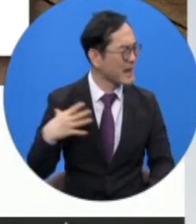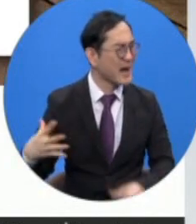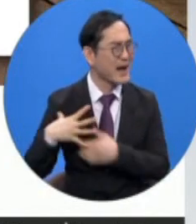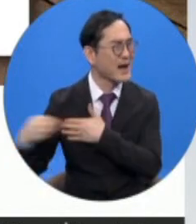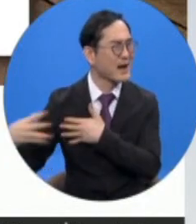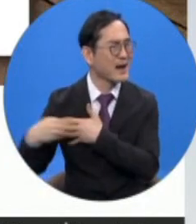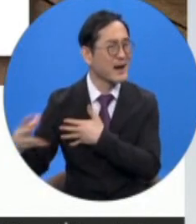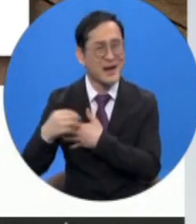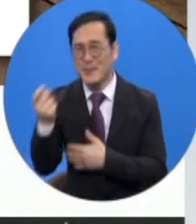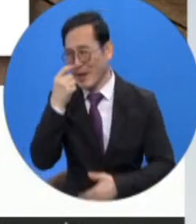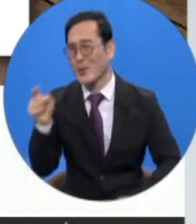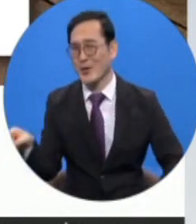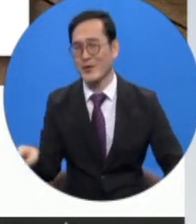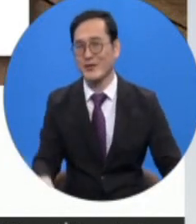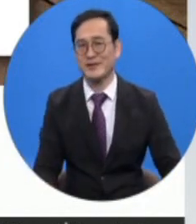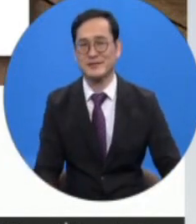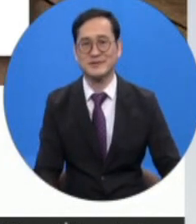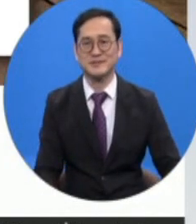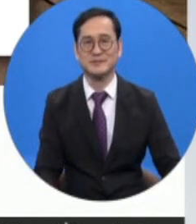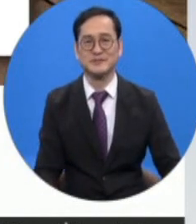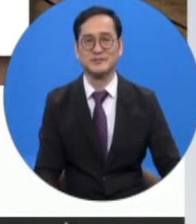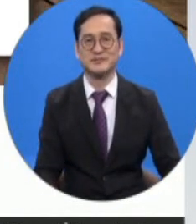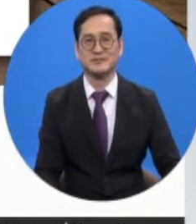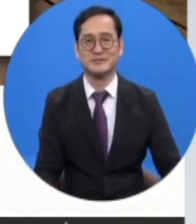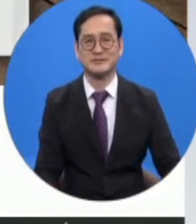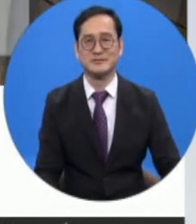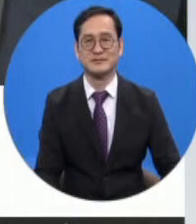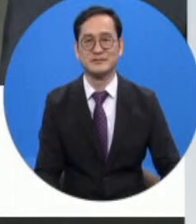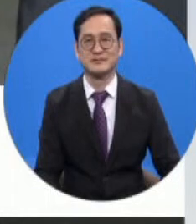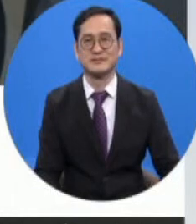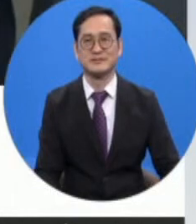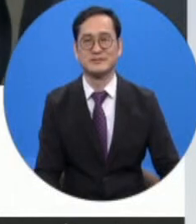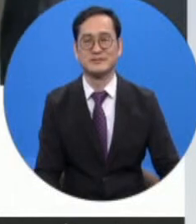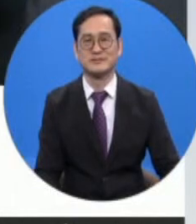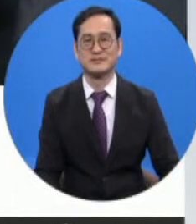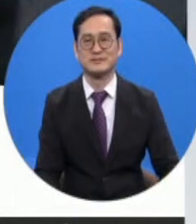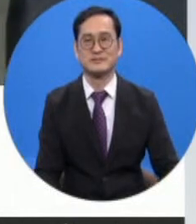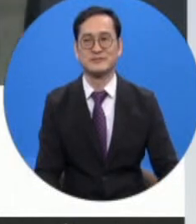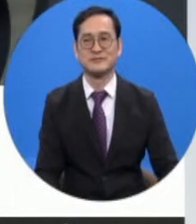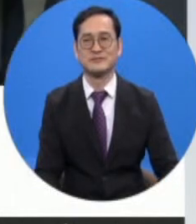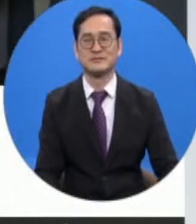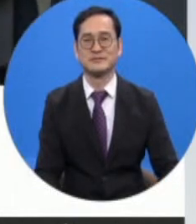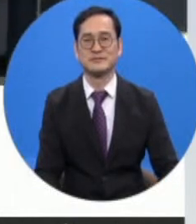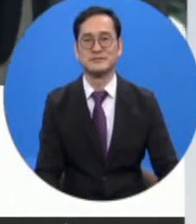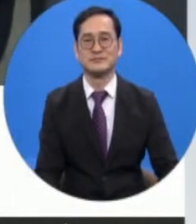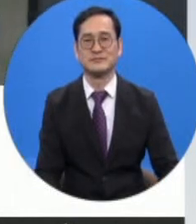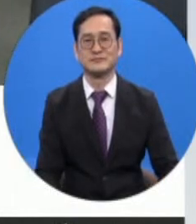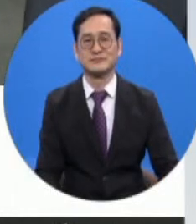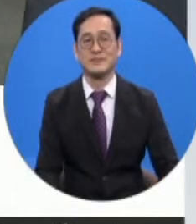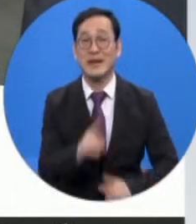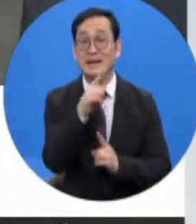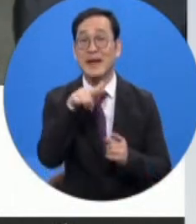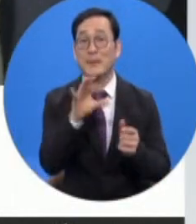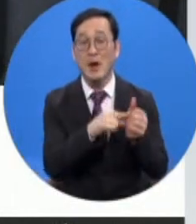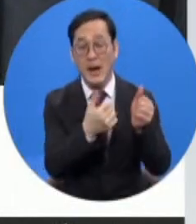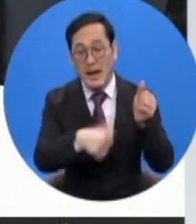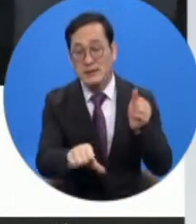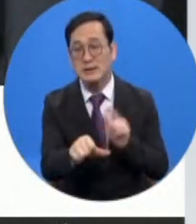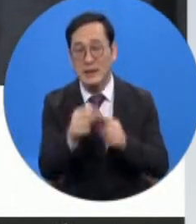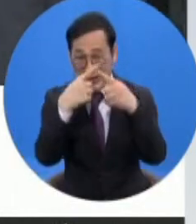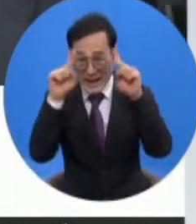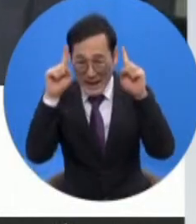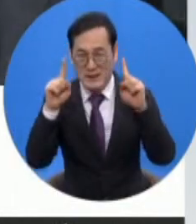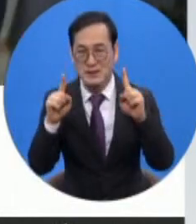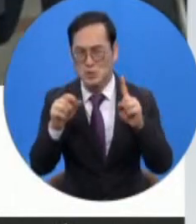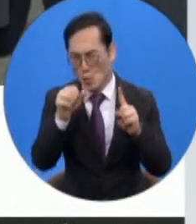생각이 들고. 그래서 전 진짜로 이해가 안 되는 게, 이재명 후보 아들이 대학도 아주 우리나라 제일 좋은 대학 나오고, 그다음에 이제 그